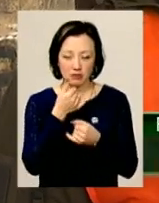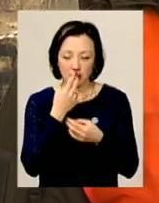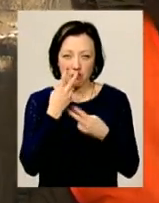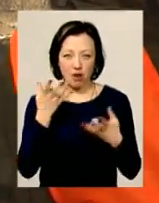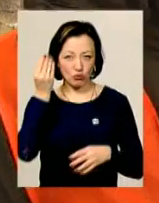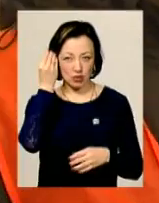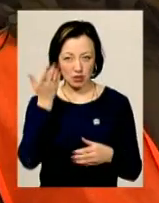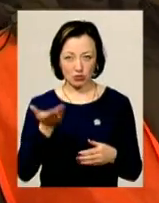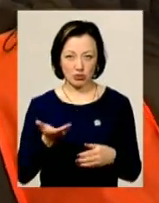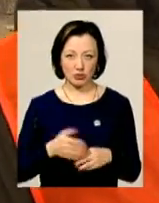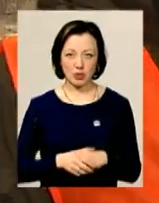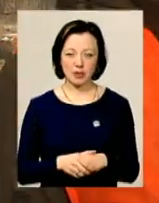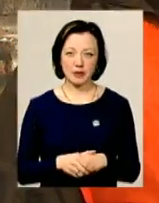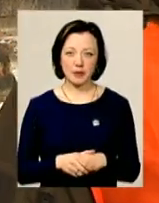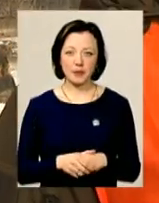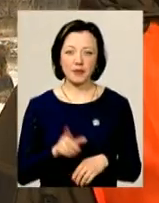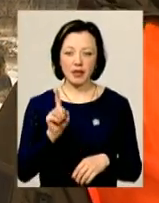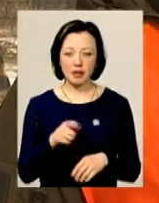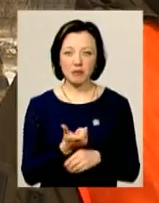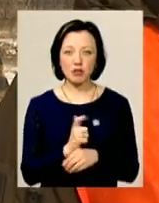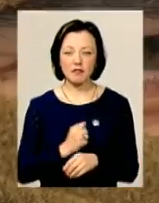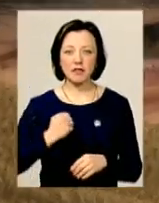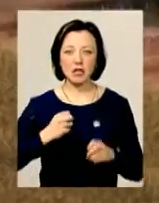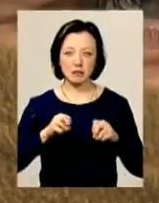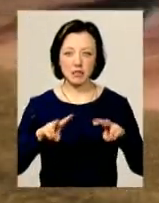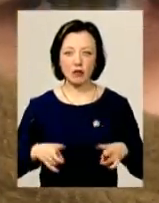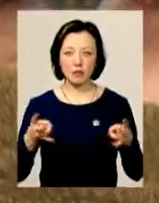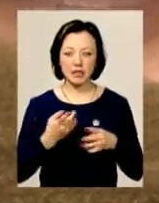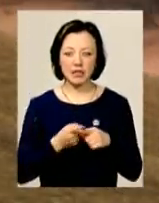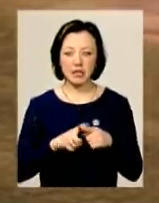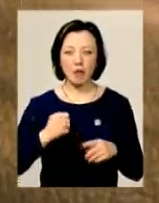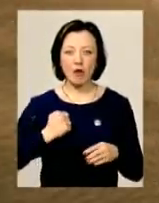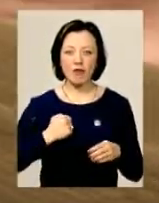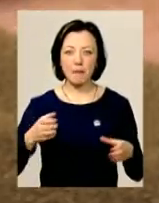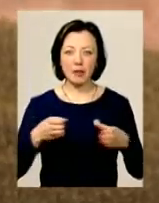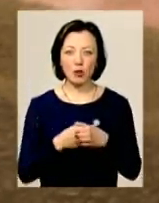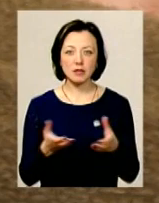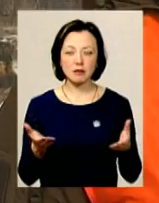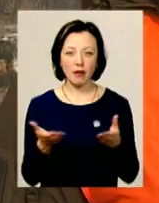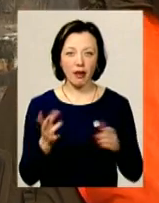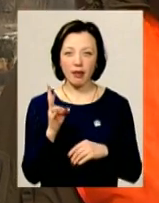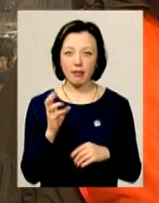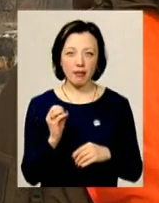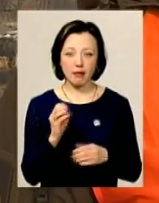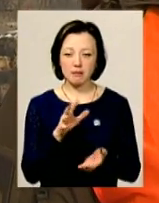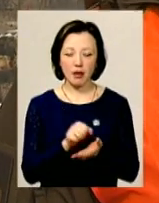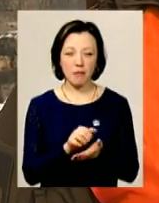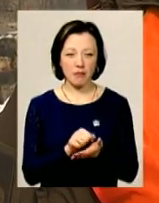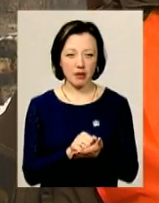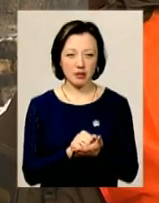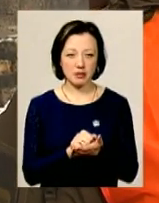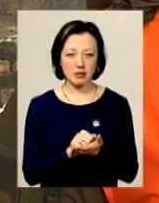сенсу, тим бачу в військах спеціального призначення. Це є бойовий підрозділ, який не займається